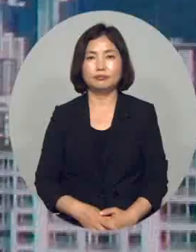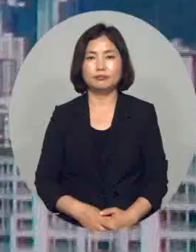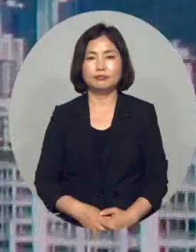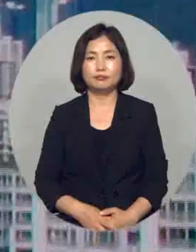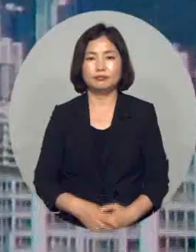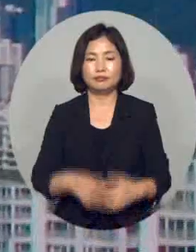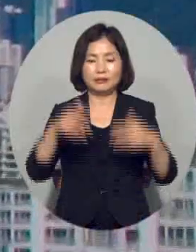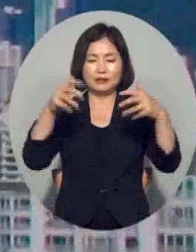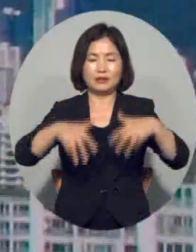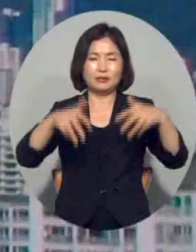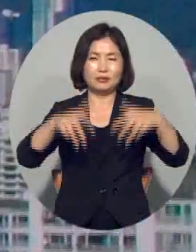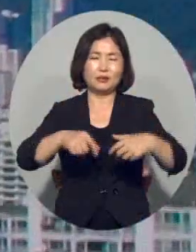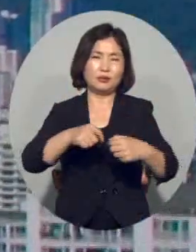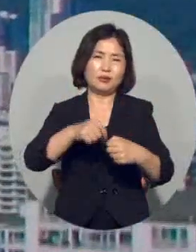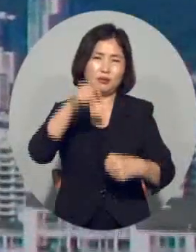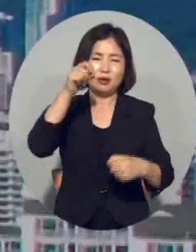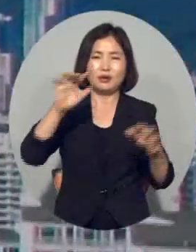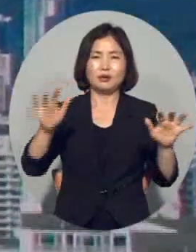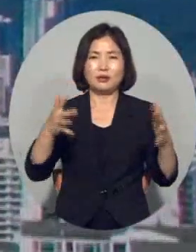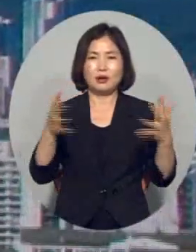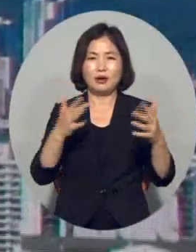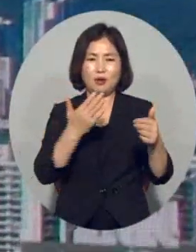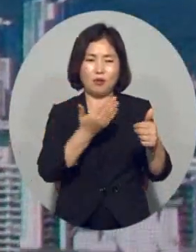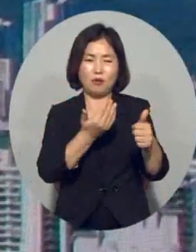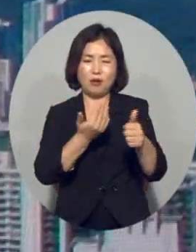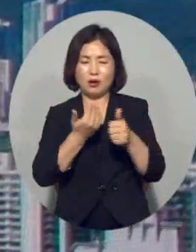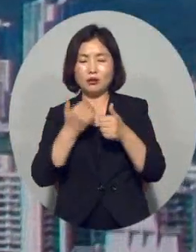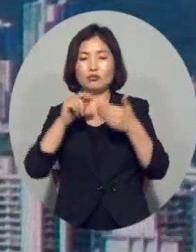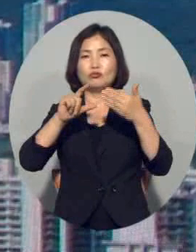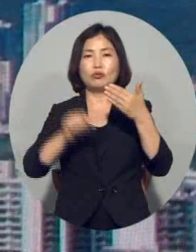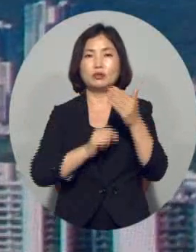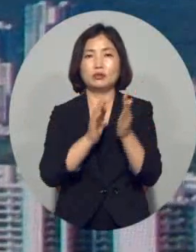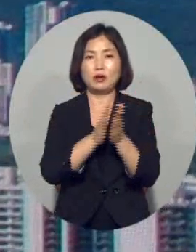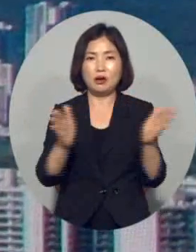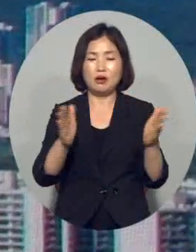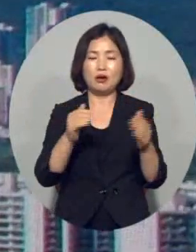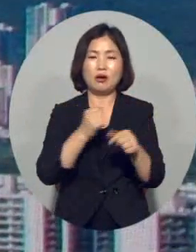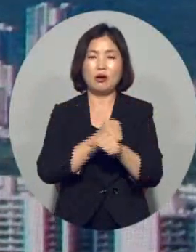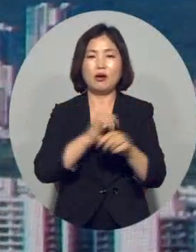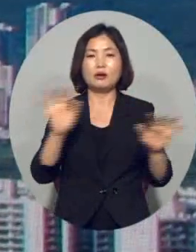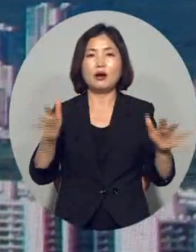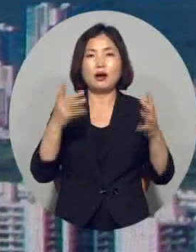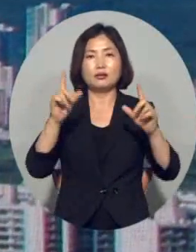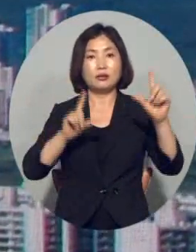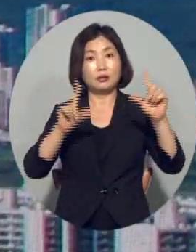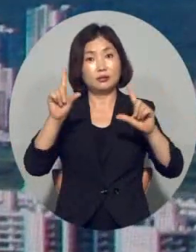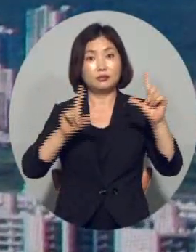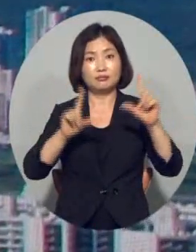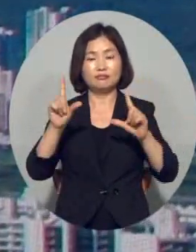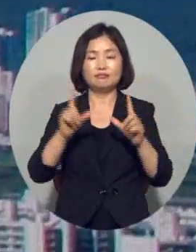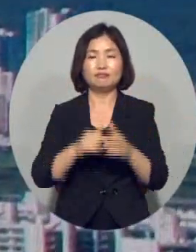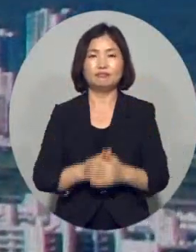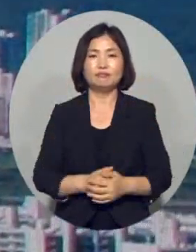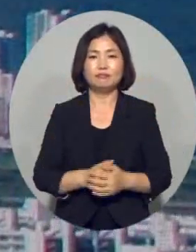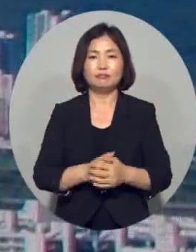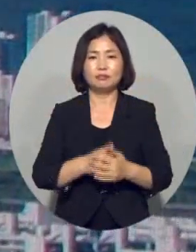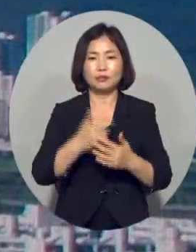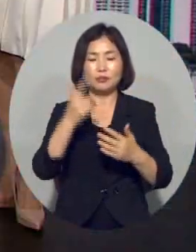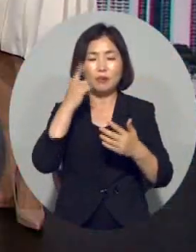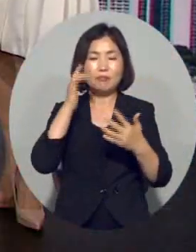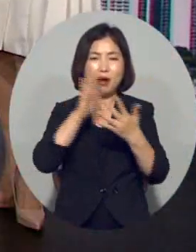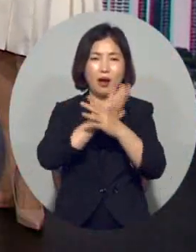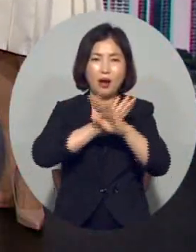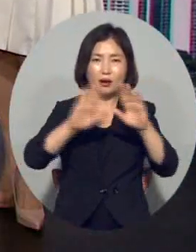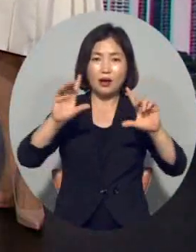장마가 길게 이어지며 가을을 재촉하던 2 9월에 접어들면서 본격적인 가을의 성큼 다가서 씁니다 수채화 같은